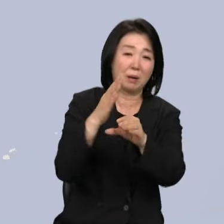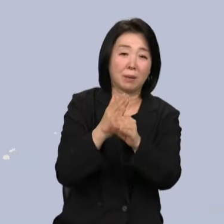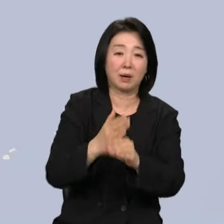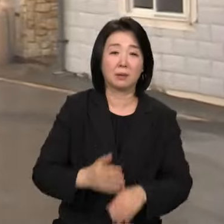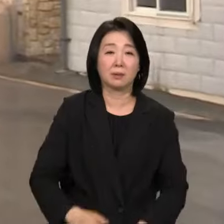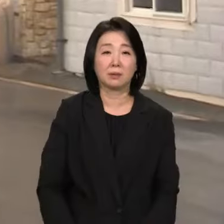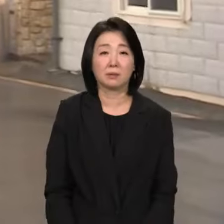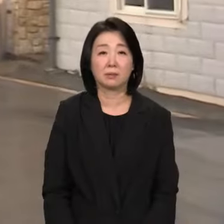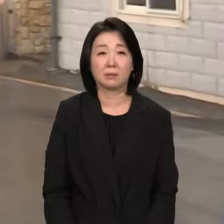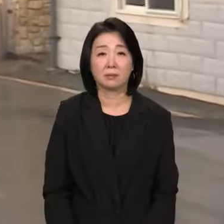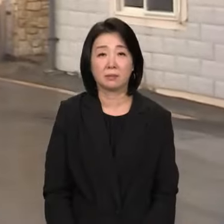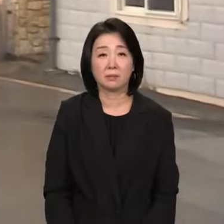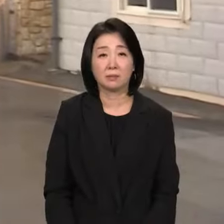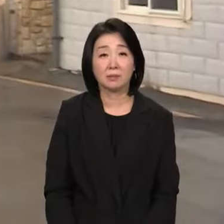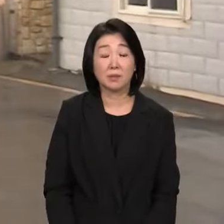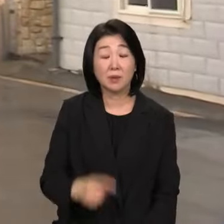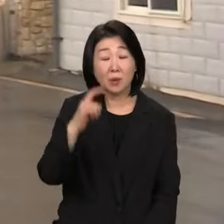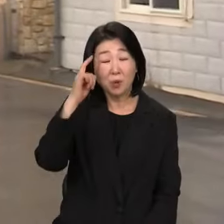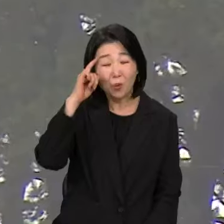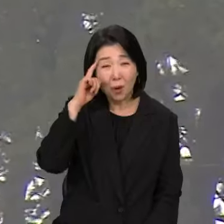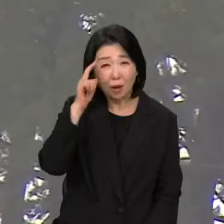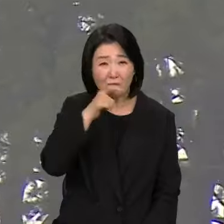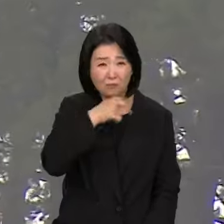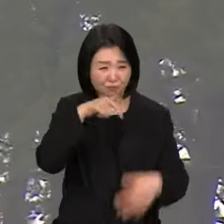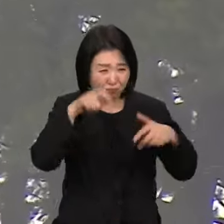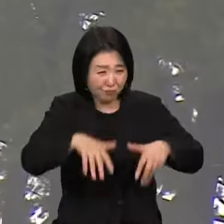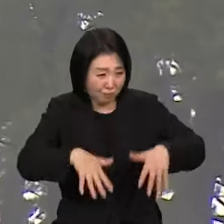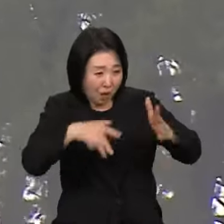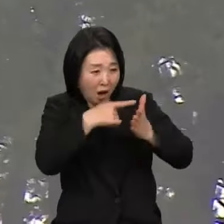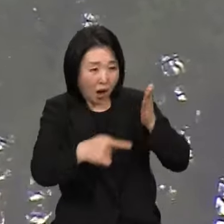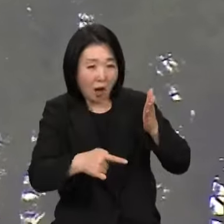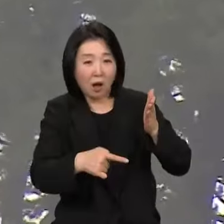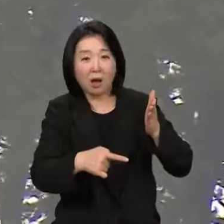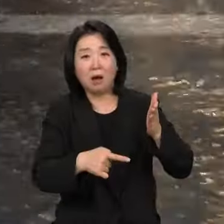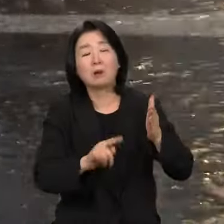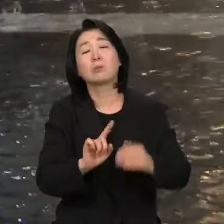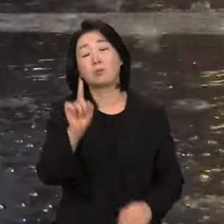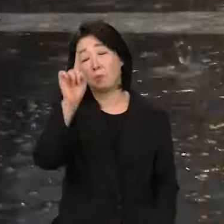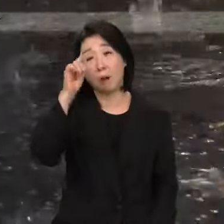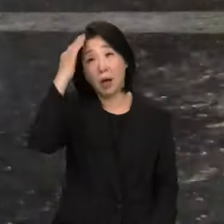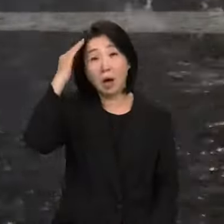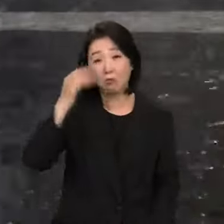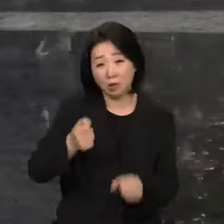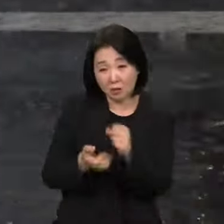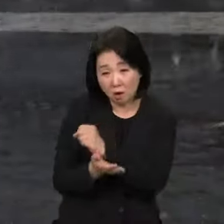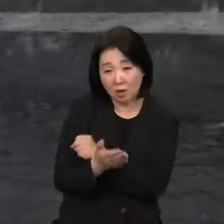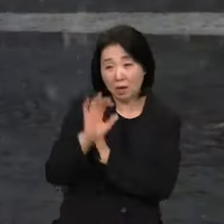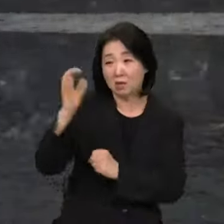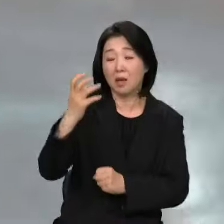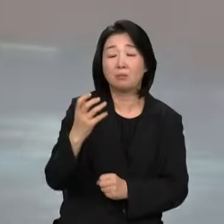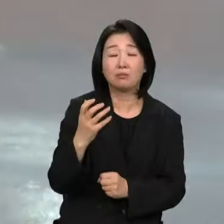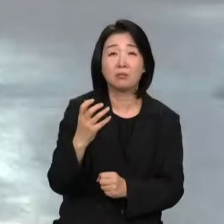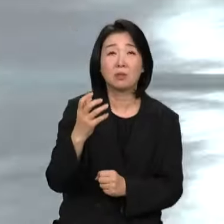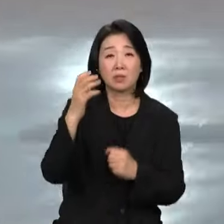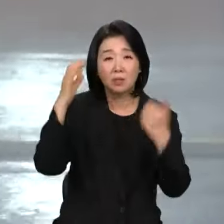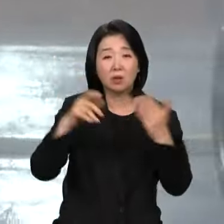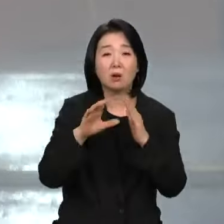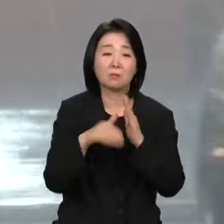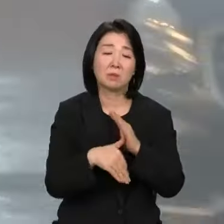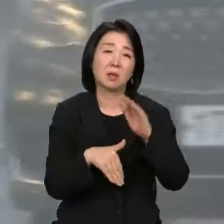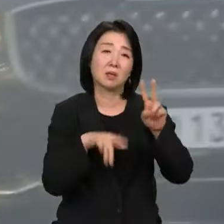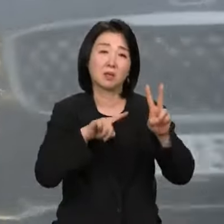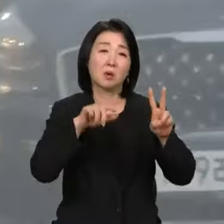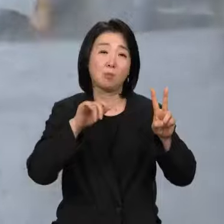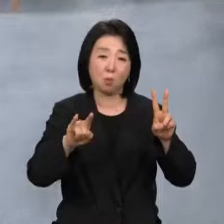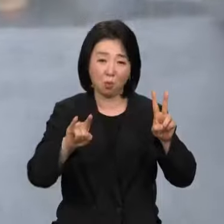겁니다. 그만큼 수해 위험도 높습니다. 다만 우리나라에 영향을 주는 태풍은 여름철 평균